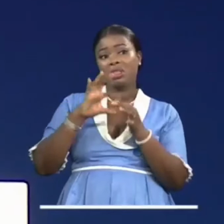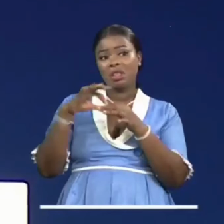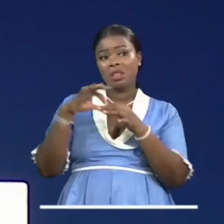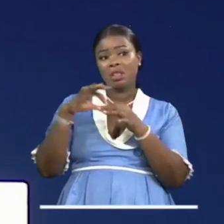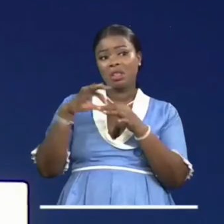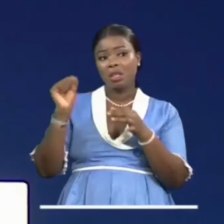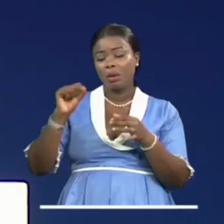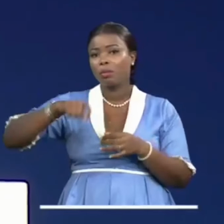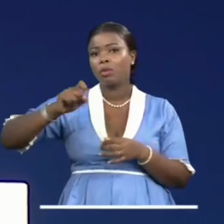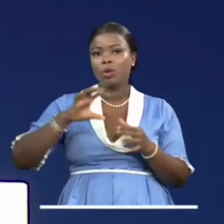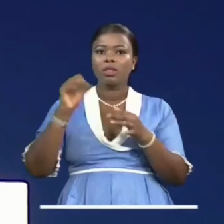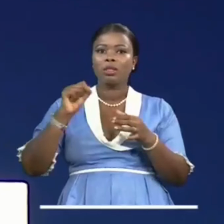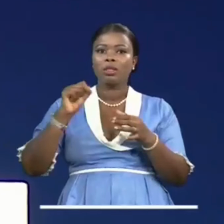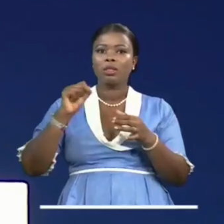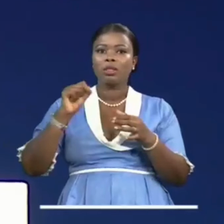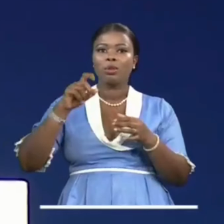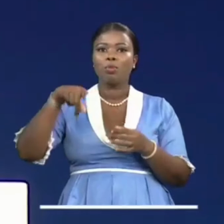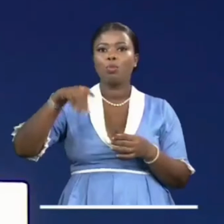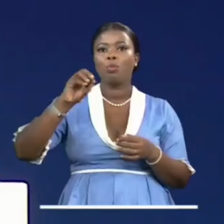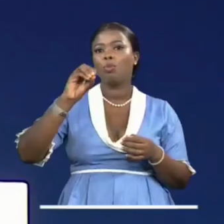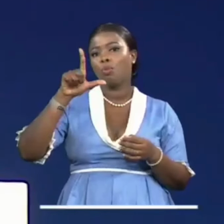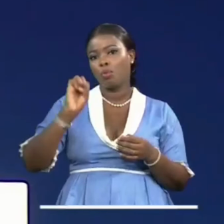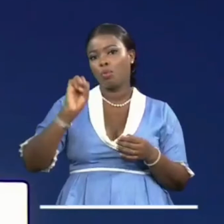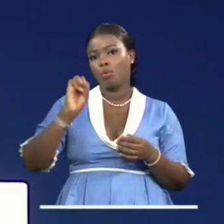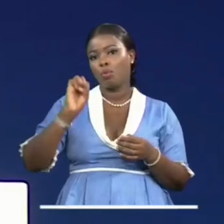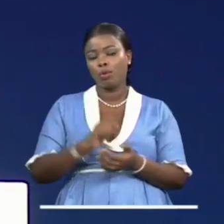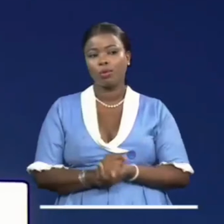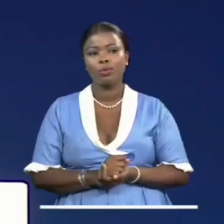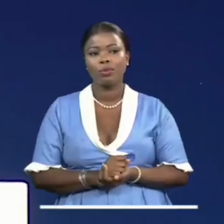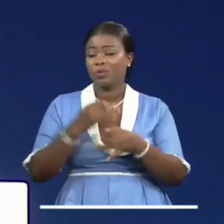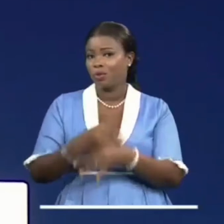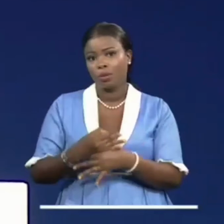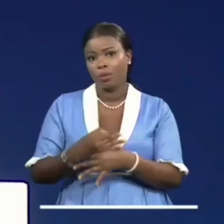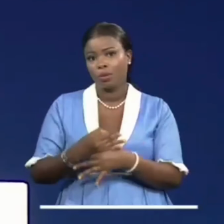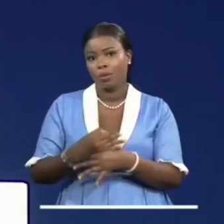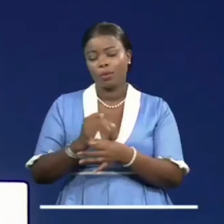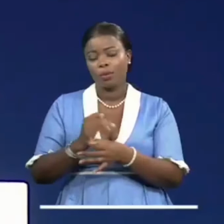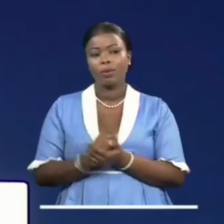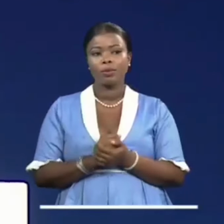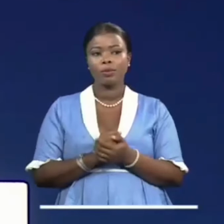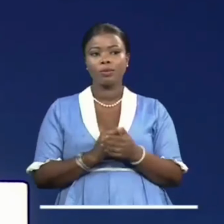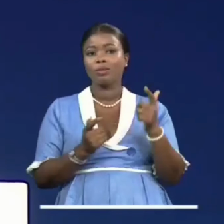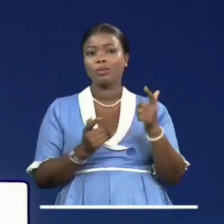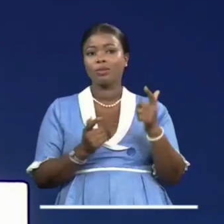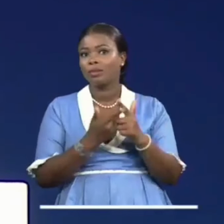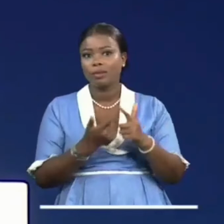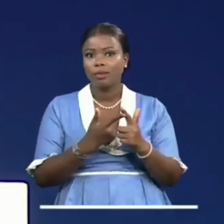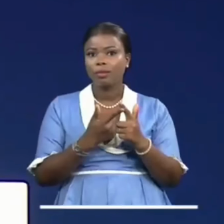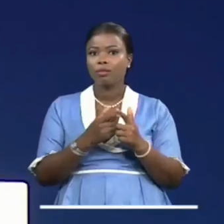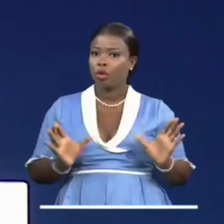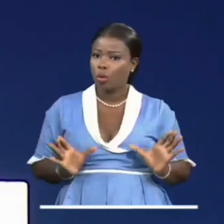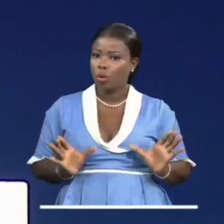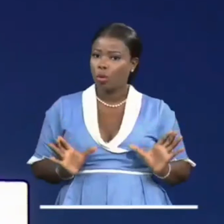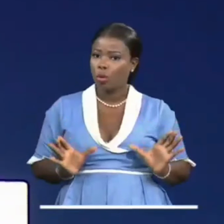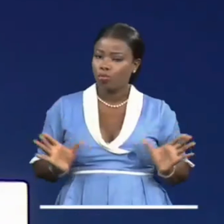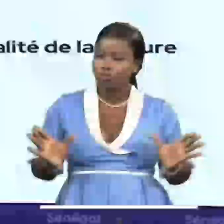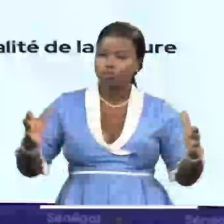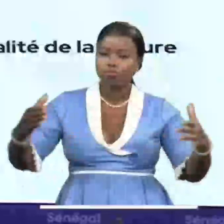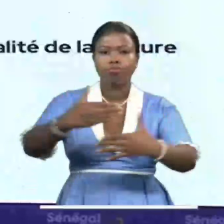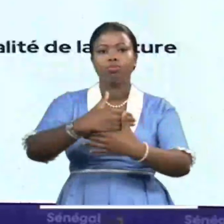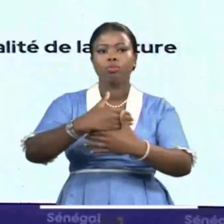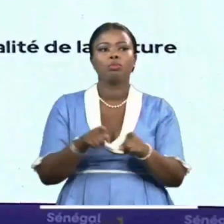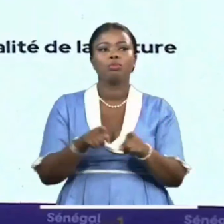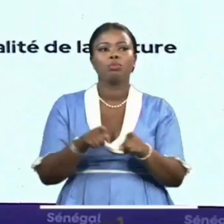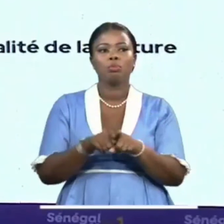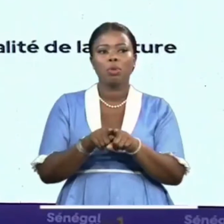c'est fondamental le 2èe axe autour de l'agenda national de